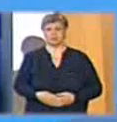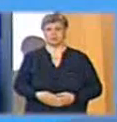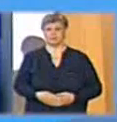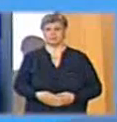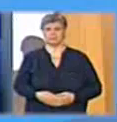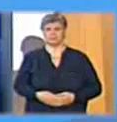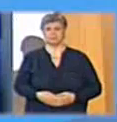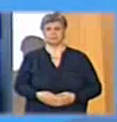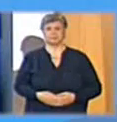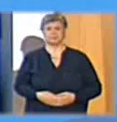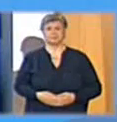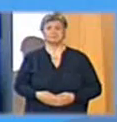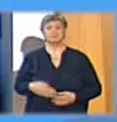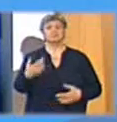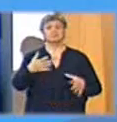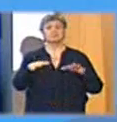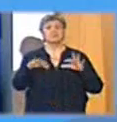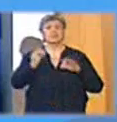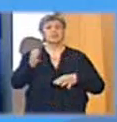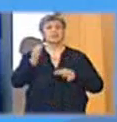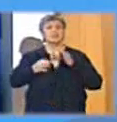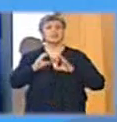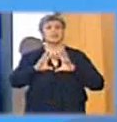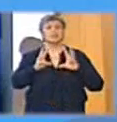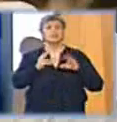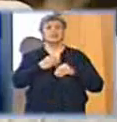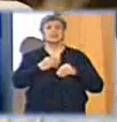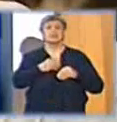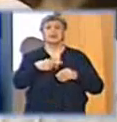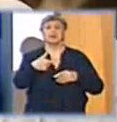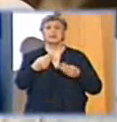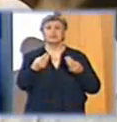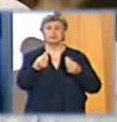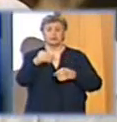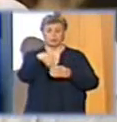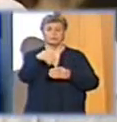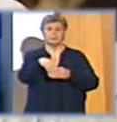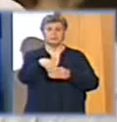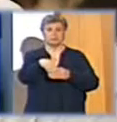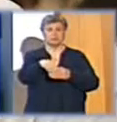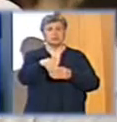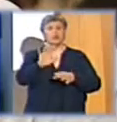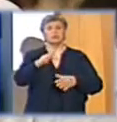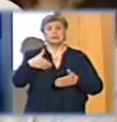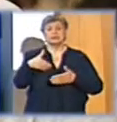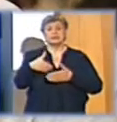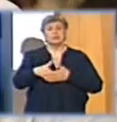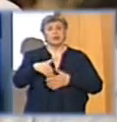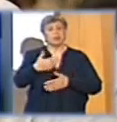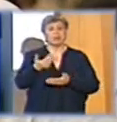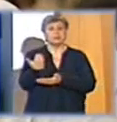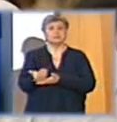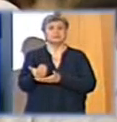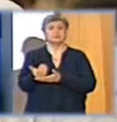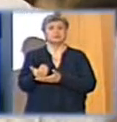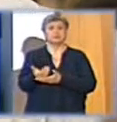Είπατε στην αρχή ότι σχετικά με τον εκλογικό νόμο σύντομα θα κατατεθεί η πρόταση της κυβέρνησης. Έχετε ένα χρονικό ορίζοντα για την ψήφιση του